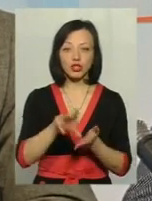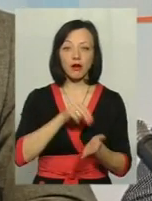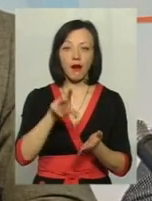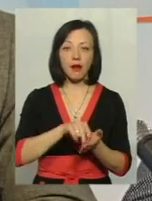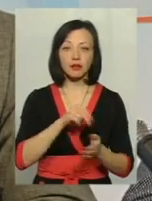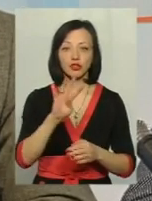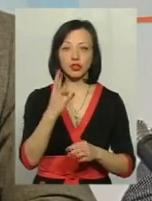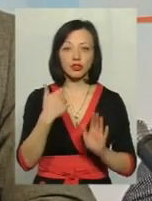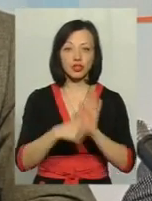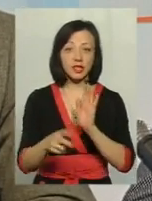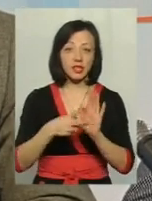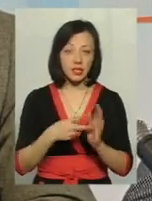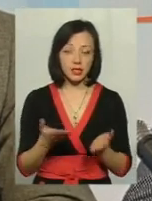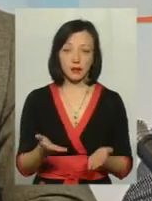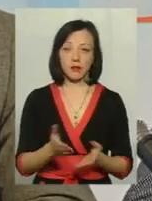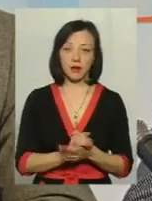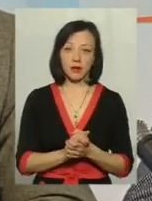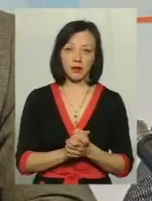Черкасах 4,67,